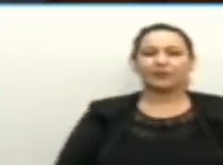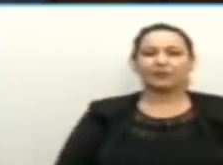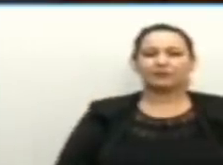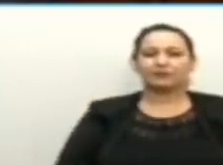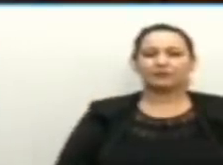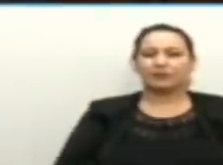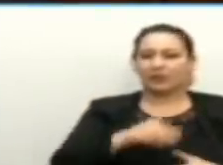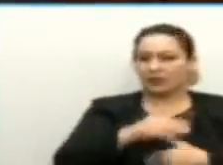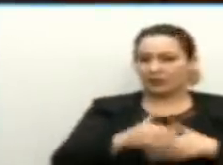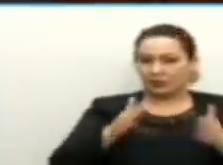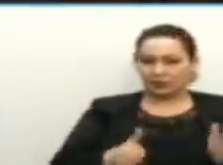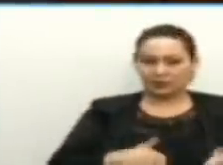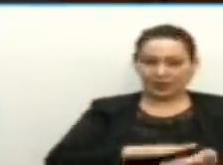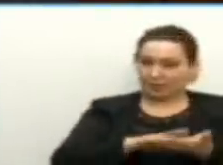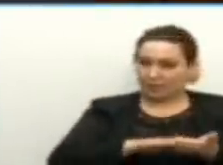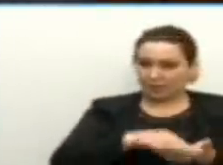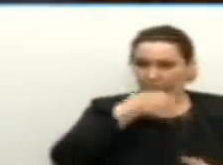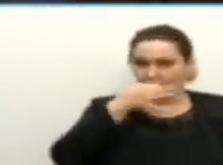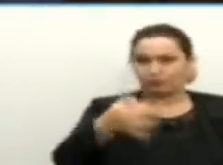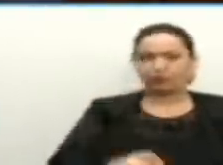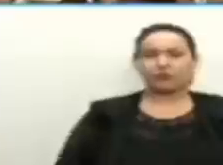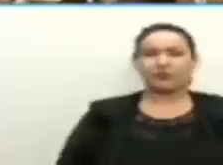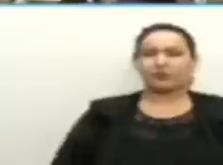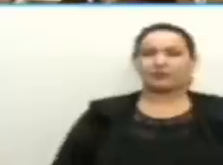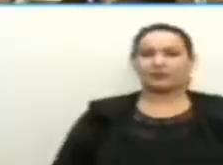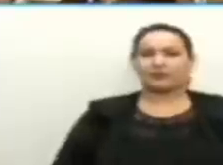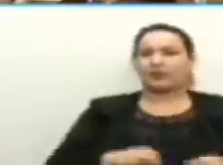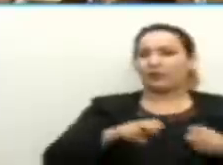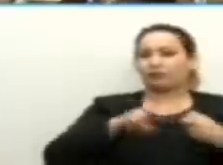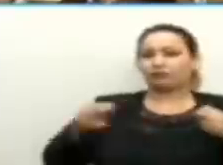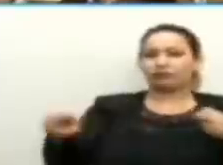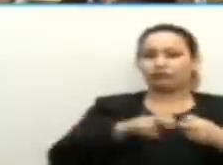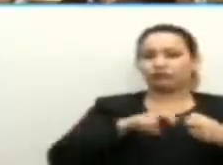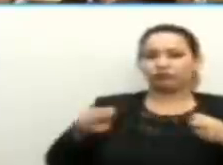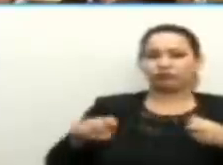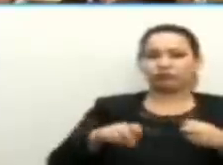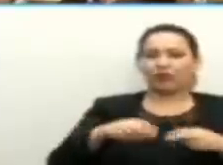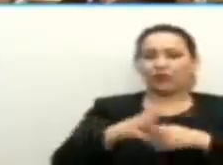وفي هذا الإطار اسمحوا لي أن أشير بالنسبة للنقل الدولي بأن